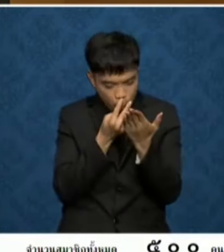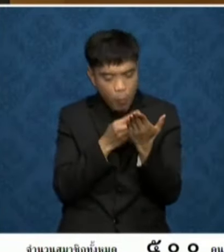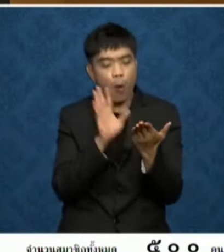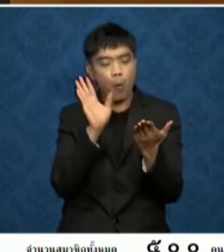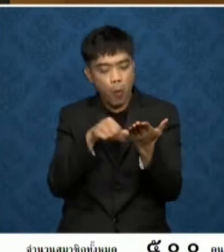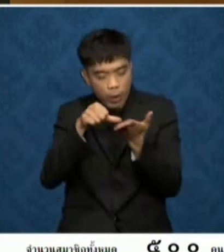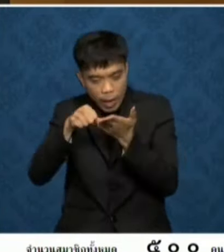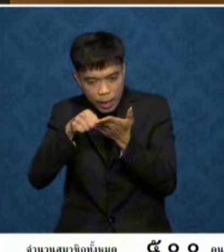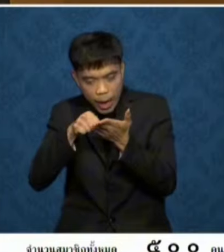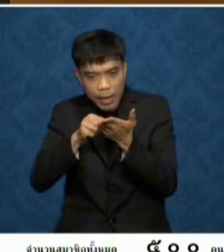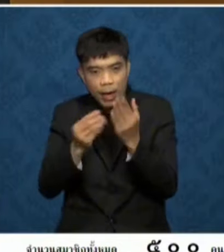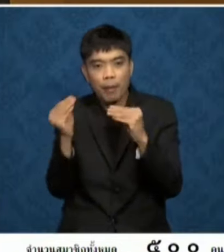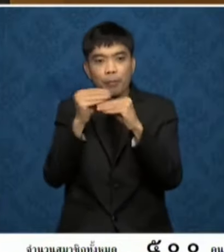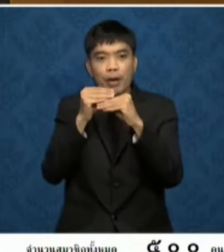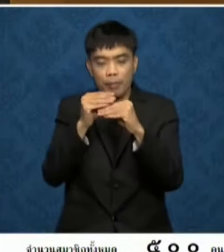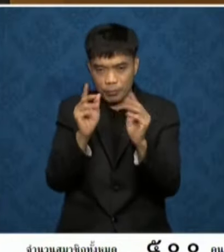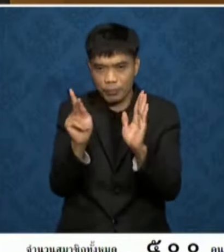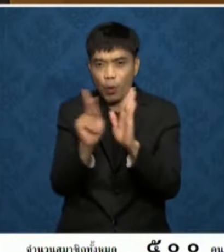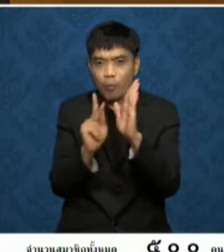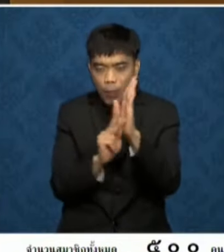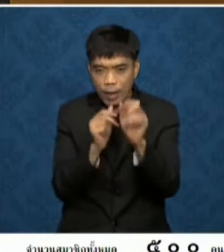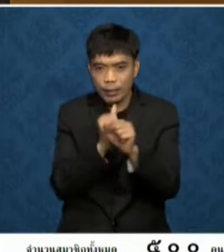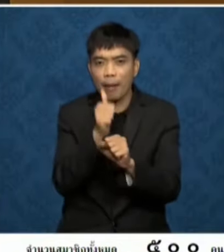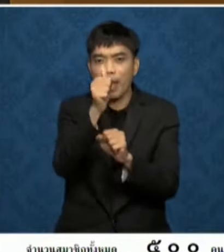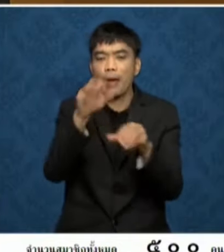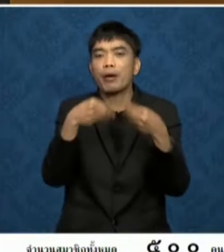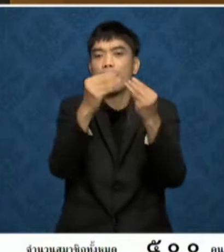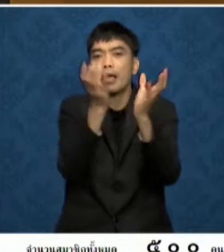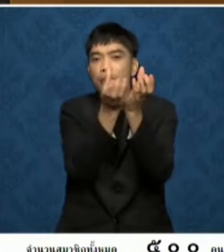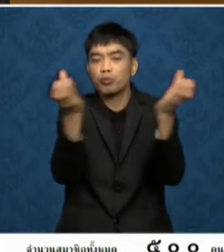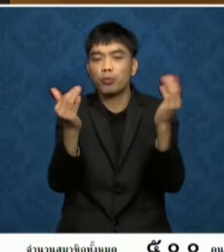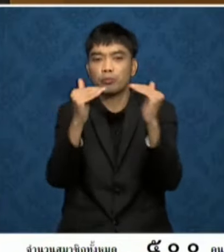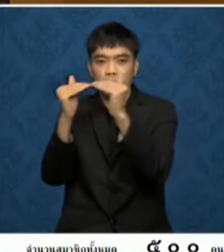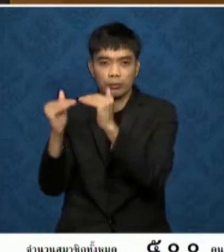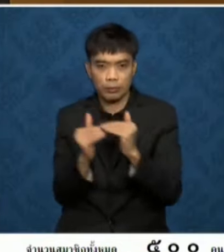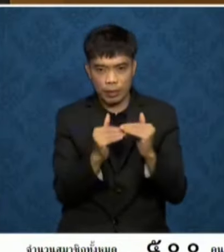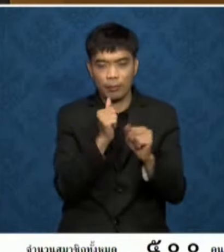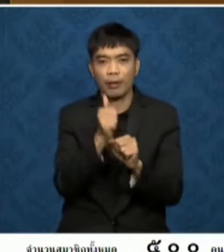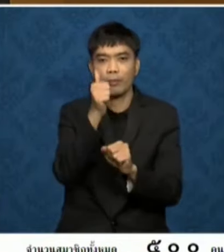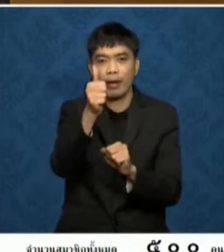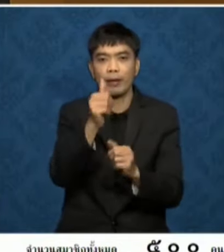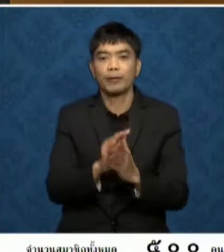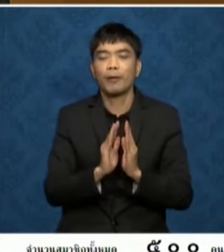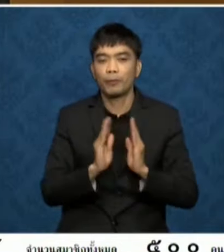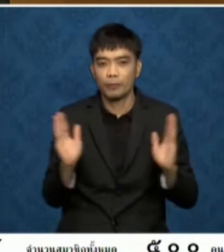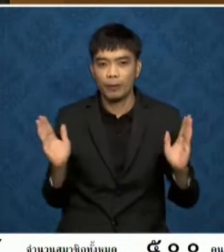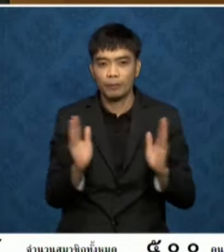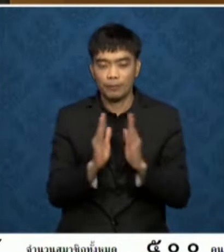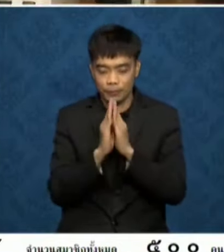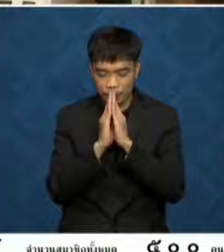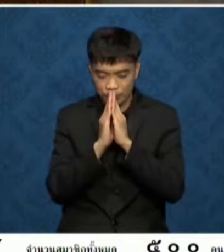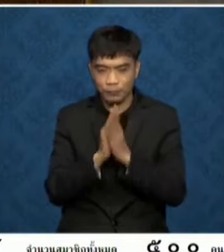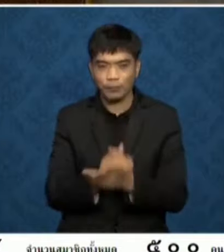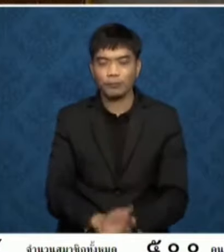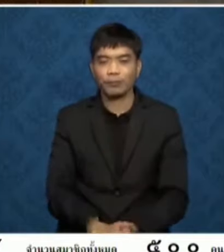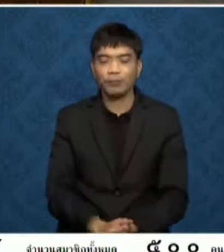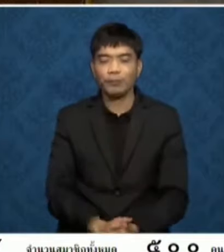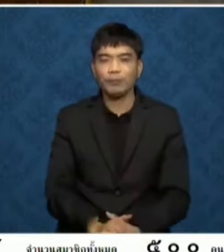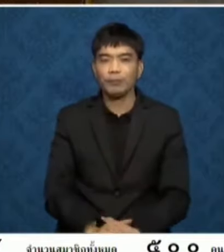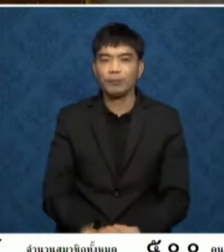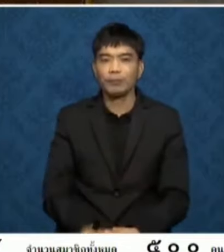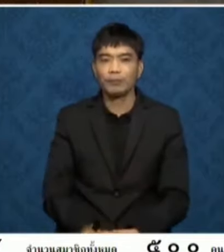ขเพิ่มเติมรัฐธรรมนูญให้มันเกิดความเป็นธรรมมากขึ้นได้ก็เสนอเท่านี้ครับขอบคุณครับ ครับขอบคุณครับ